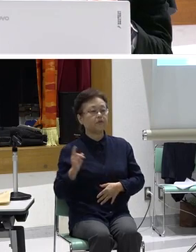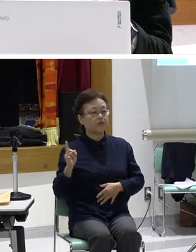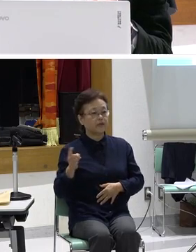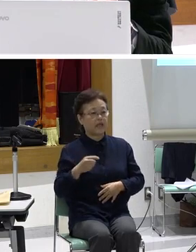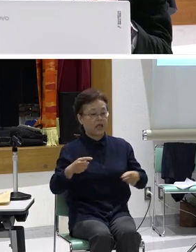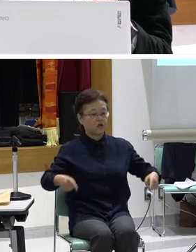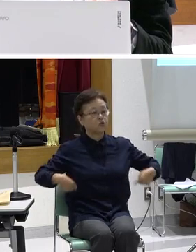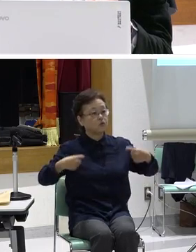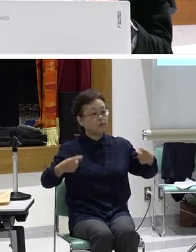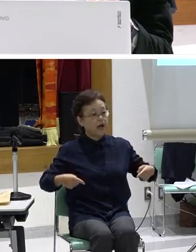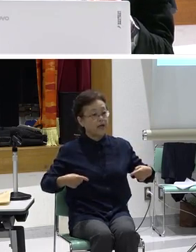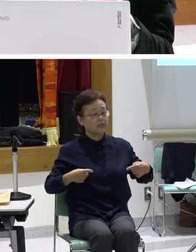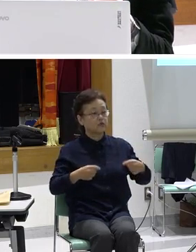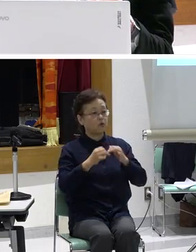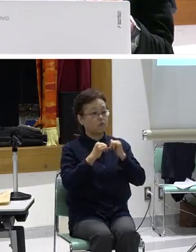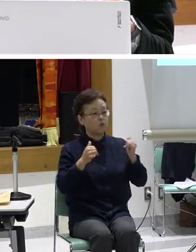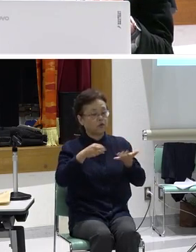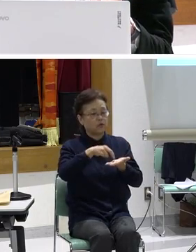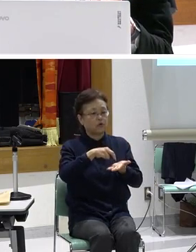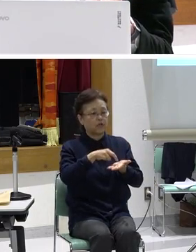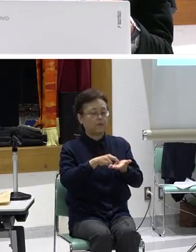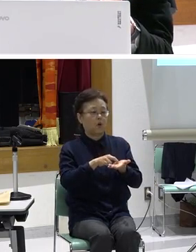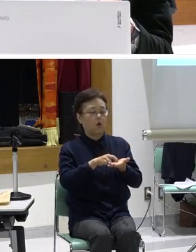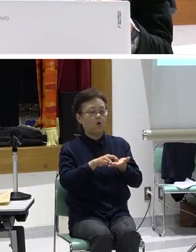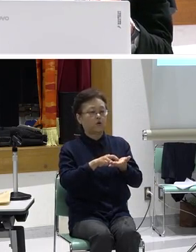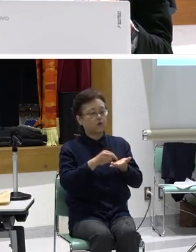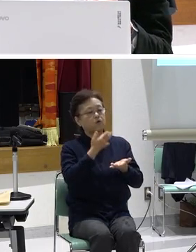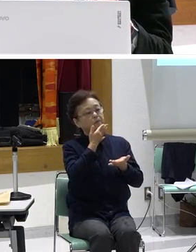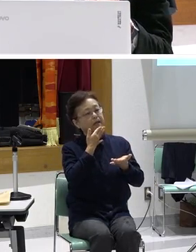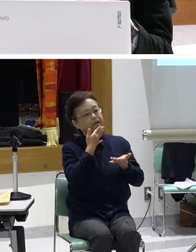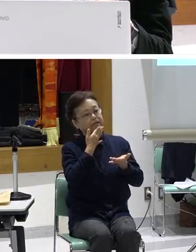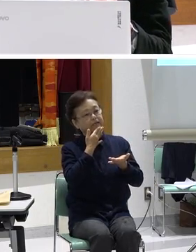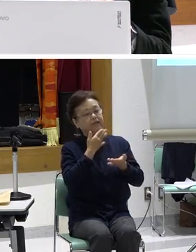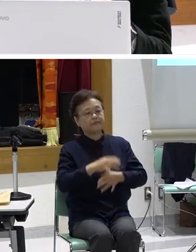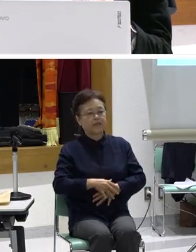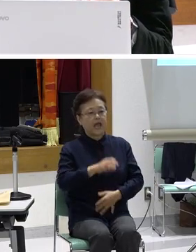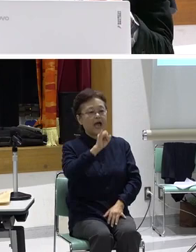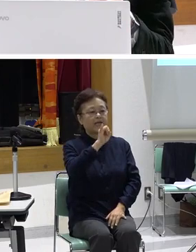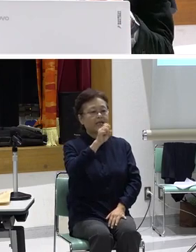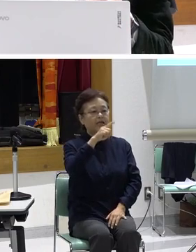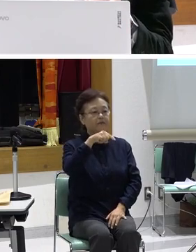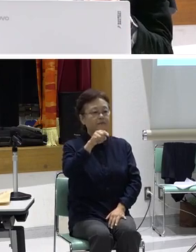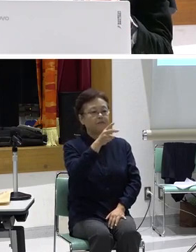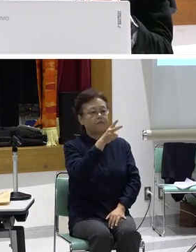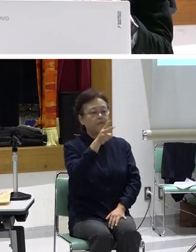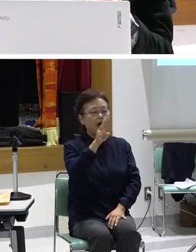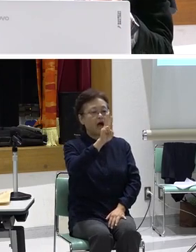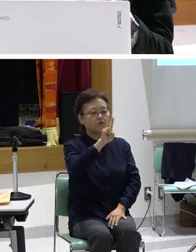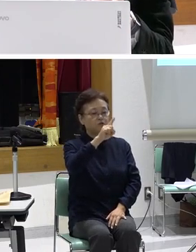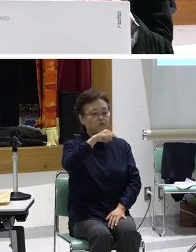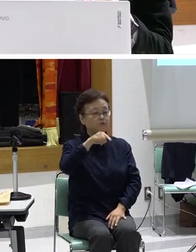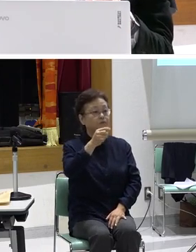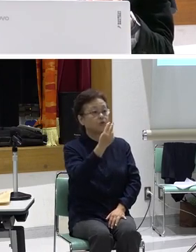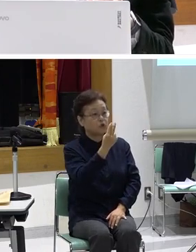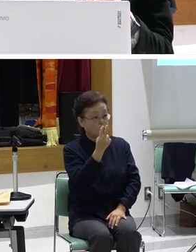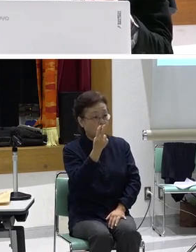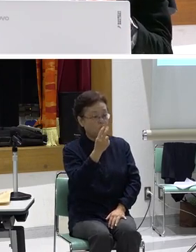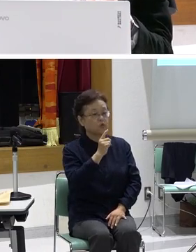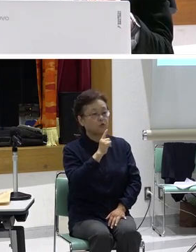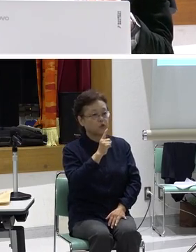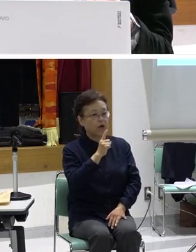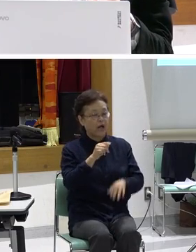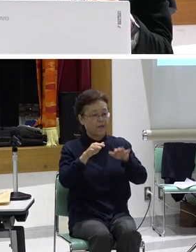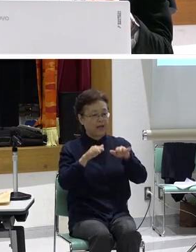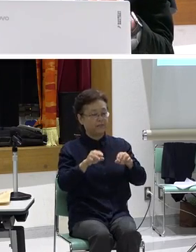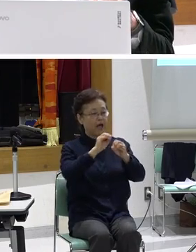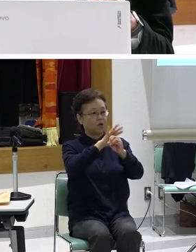ってもすごく便利なんですけど、特に、インバウンドというか、こうね、まだちょっとコロナが落